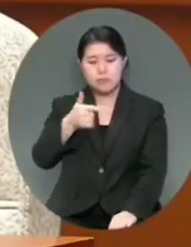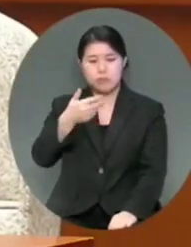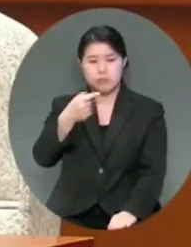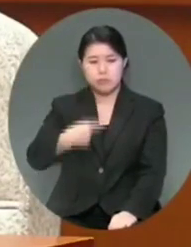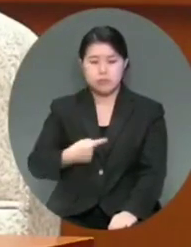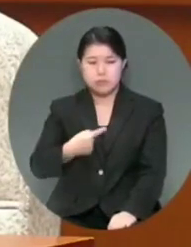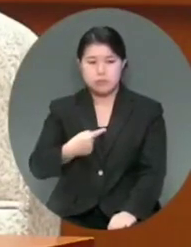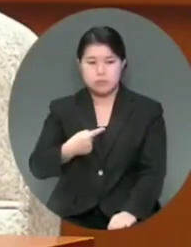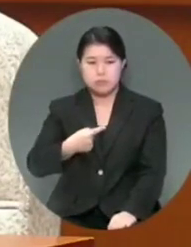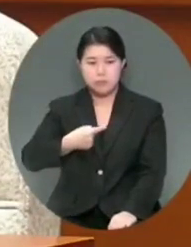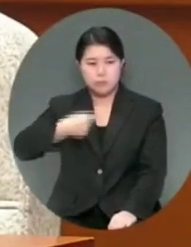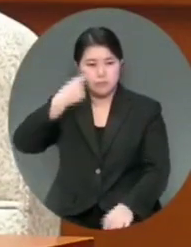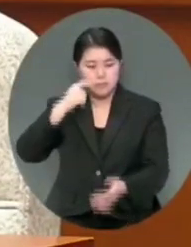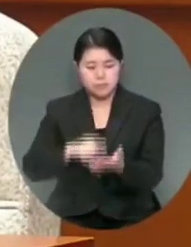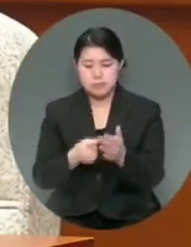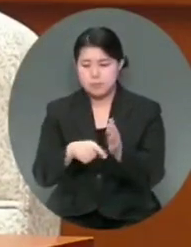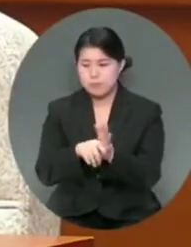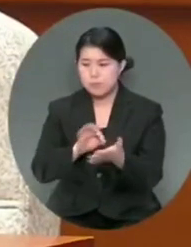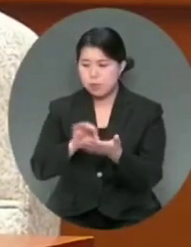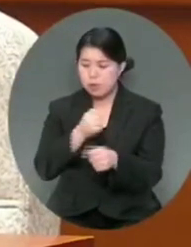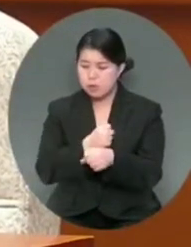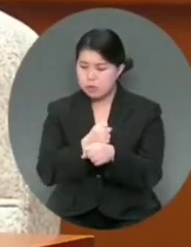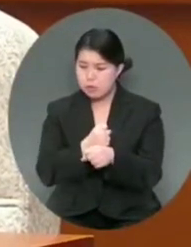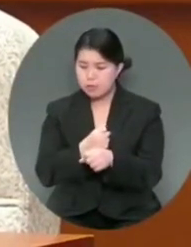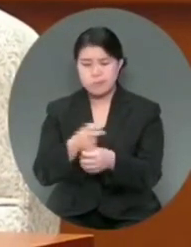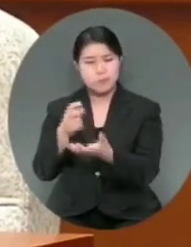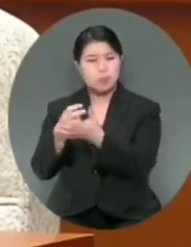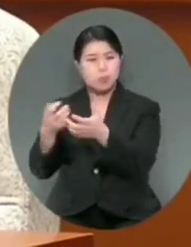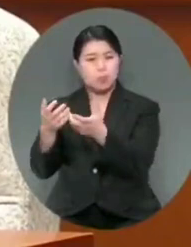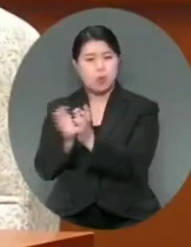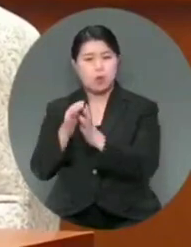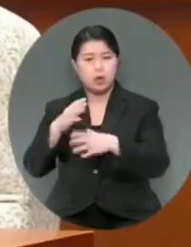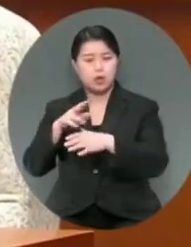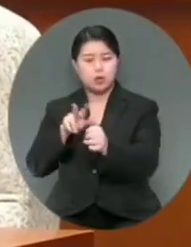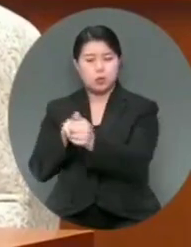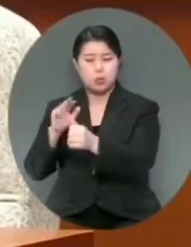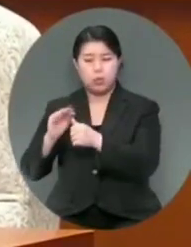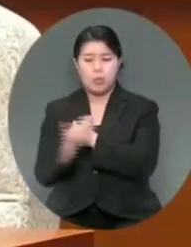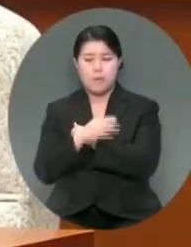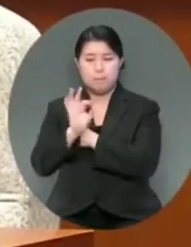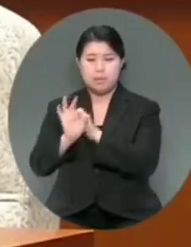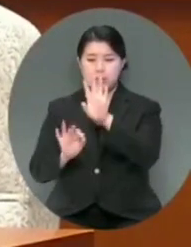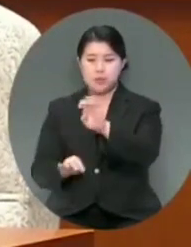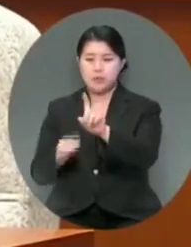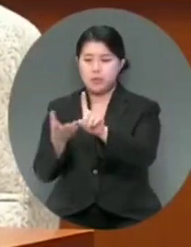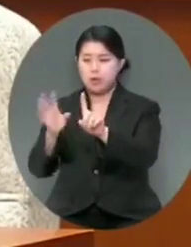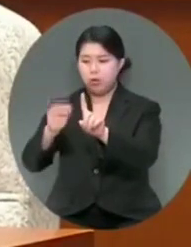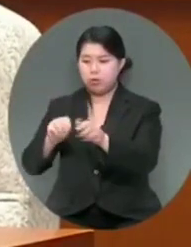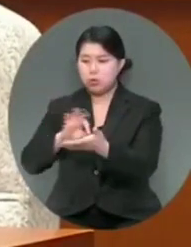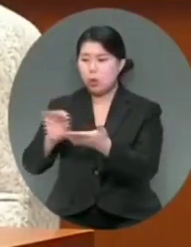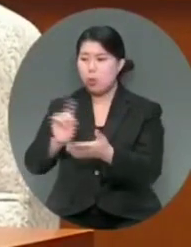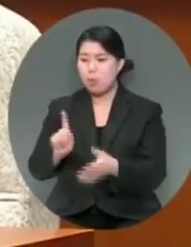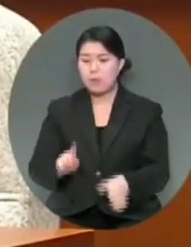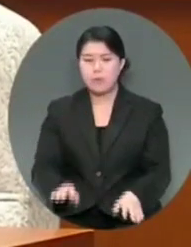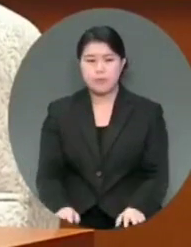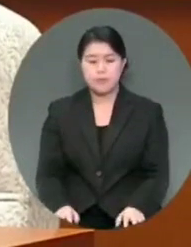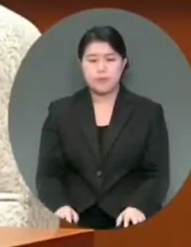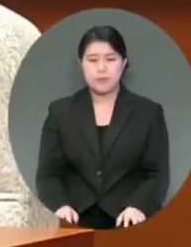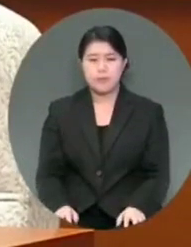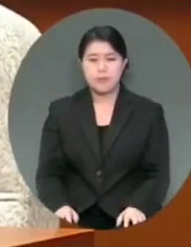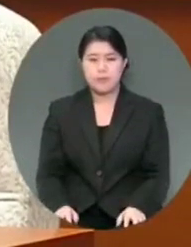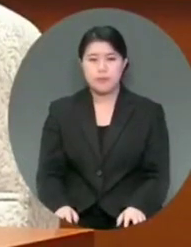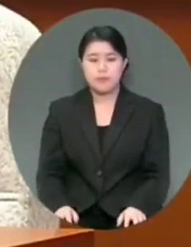사용된다라고 하는데요. 이 법무부에 신설된 정보보안비 41억 원은 어떤 목적으로 사용될